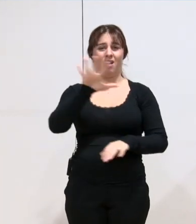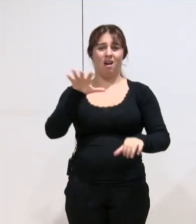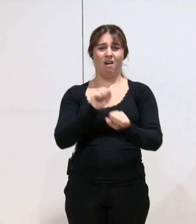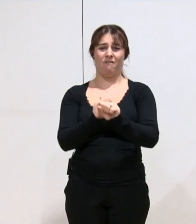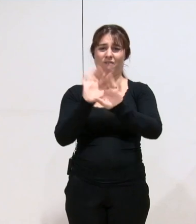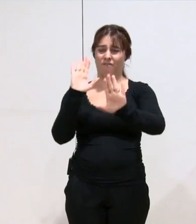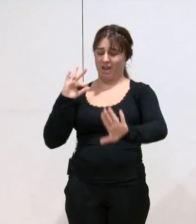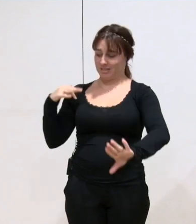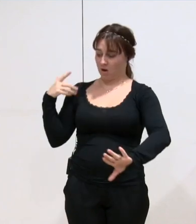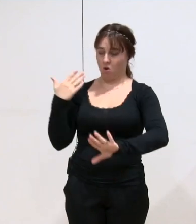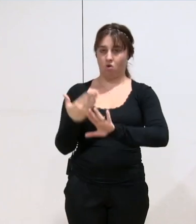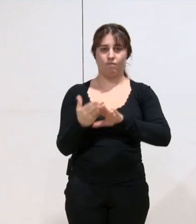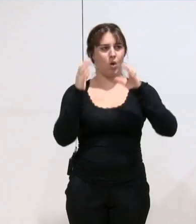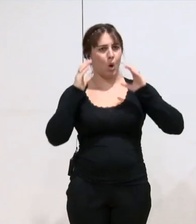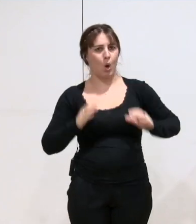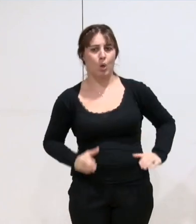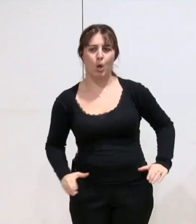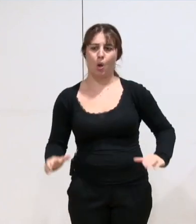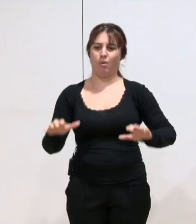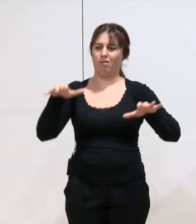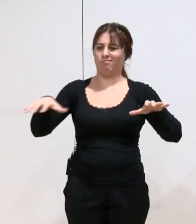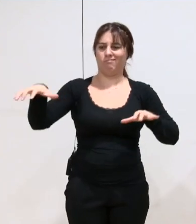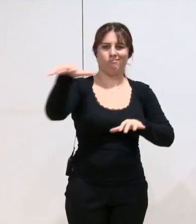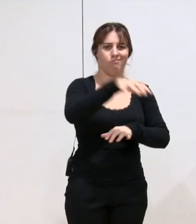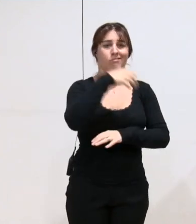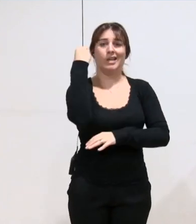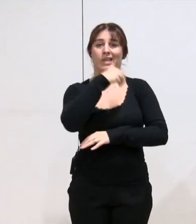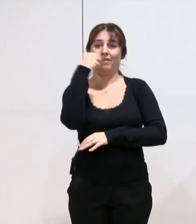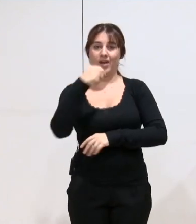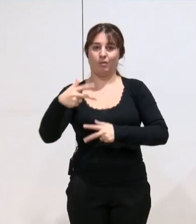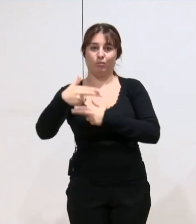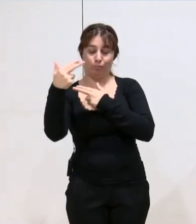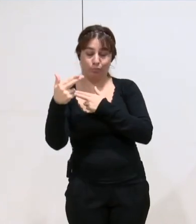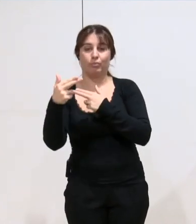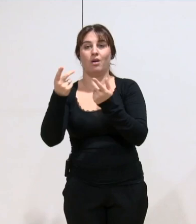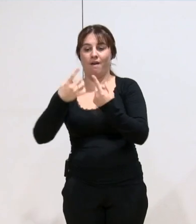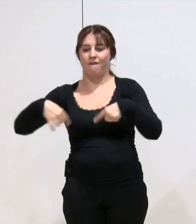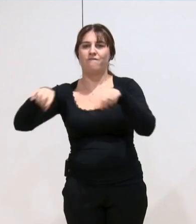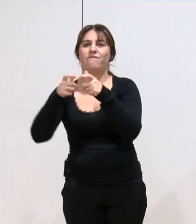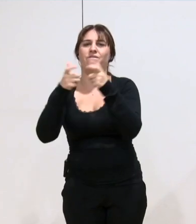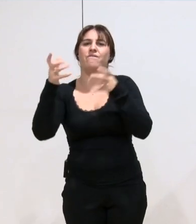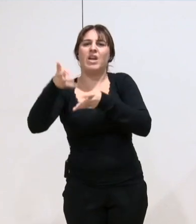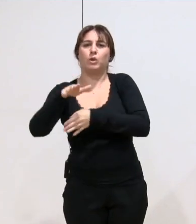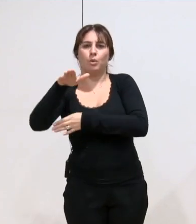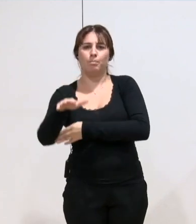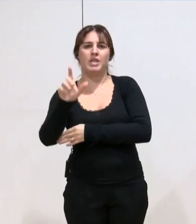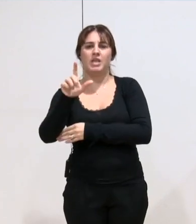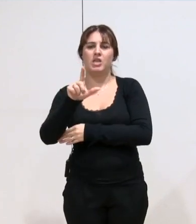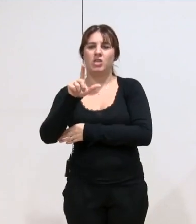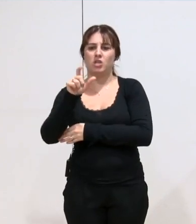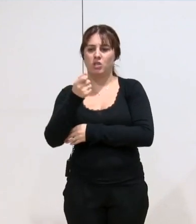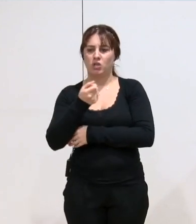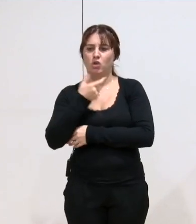l'ensemble des clubs et comités utilisent pendant l'hiver le Vélodrome de Genève. Un quart de siècle,